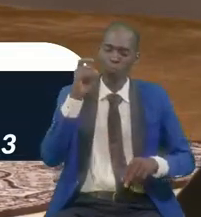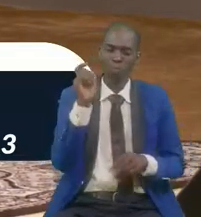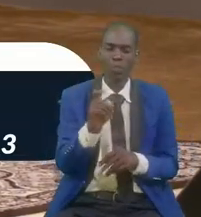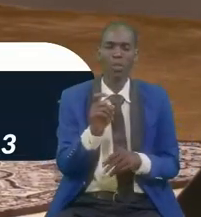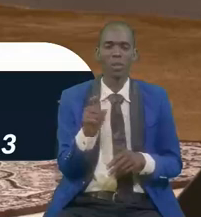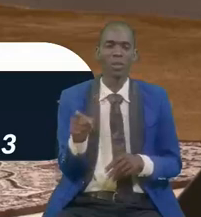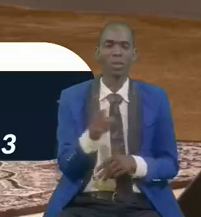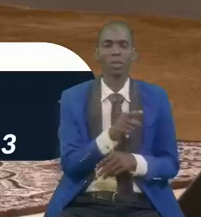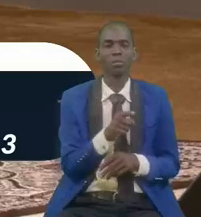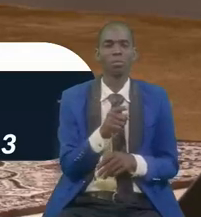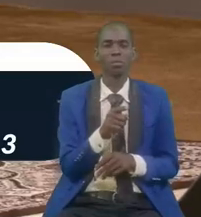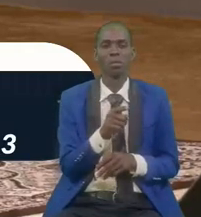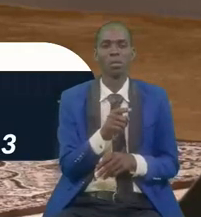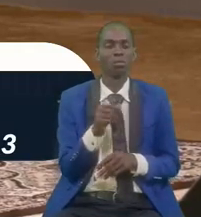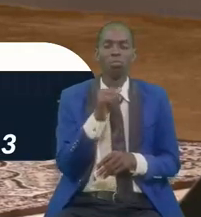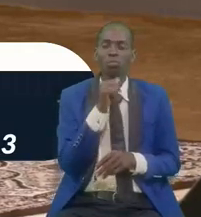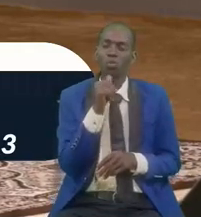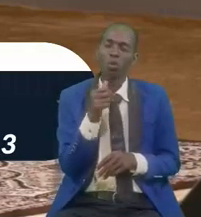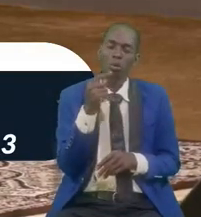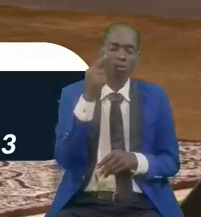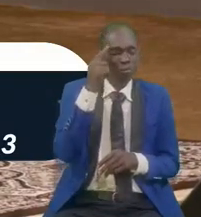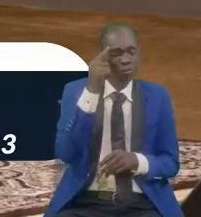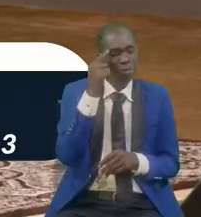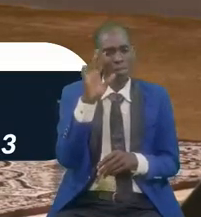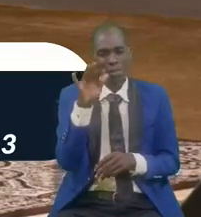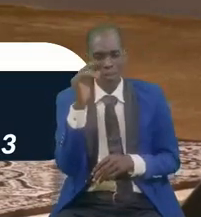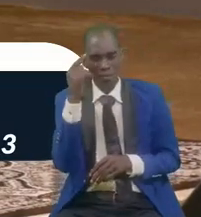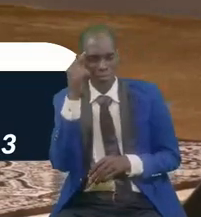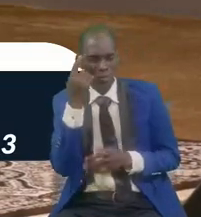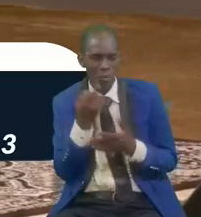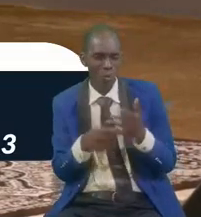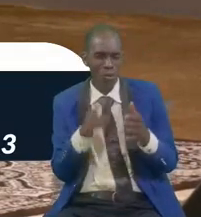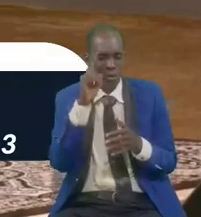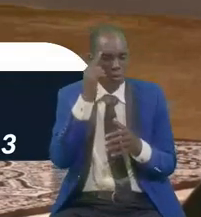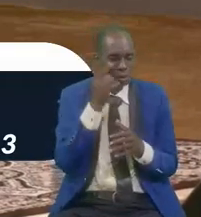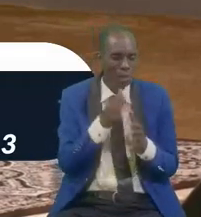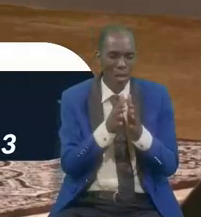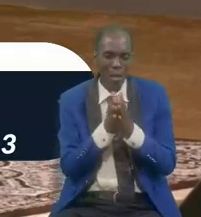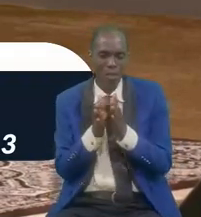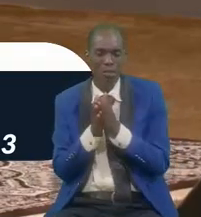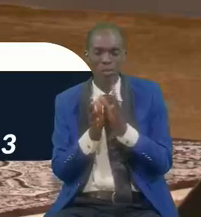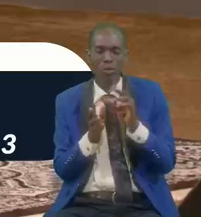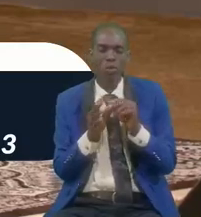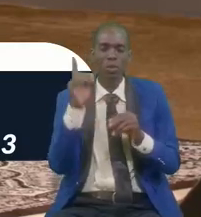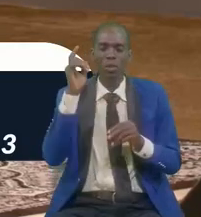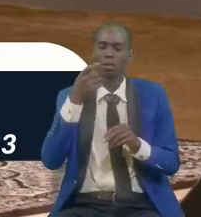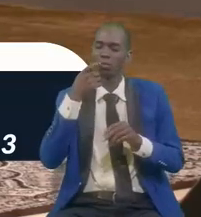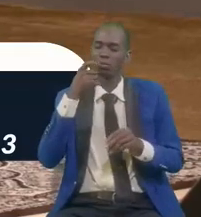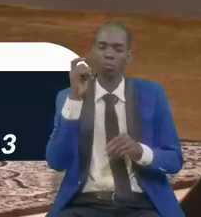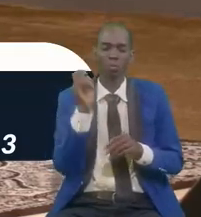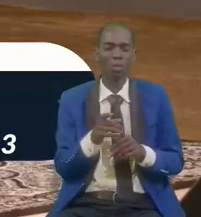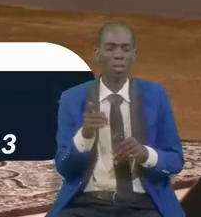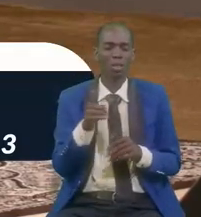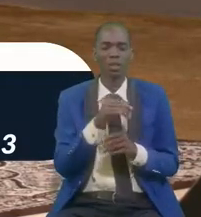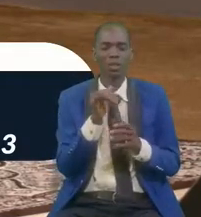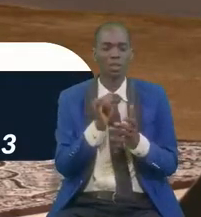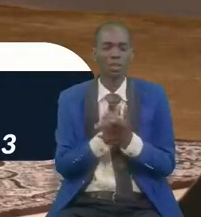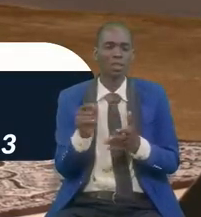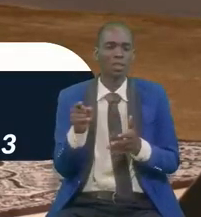conseils. Il leur recommanda, il n'a pas dit que pensez-vous de ceci. Alors, il leur recommanda de ne